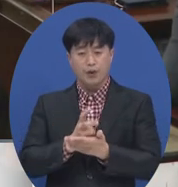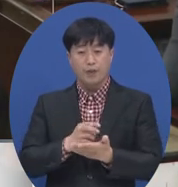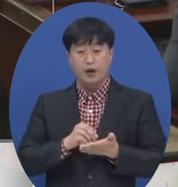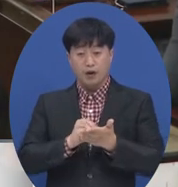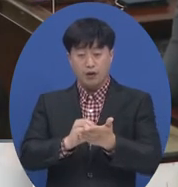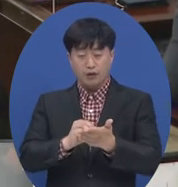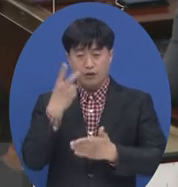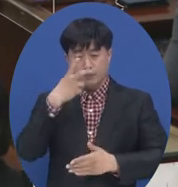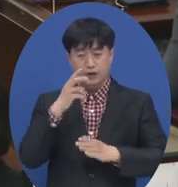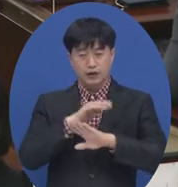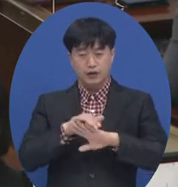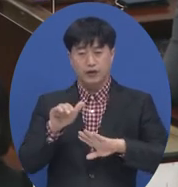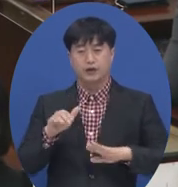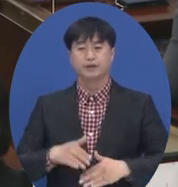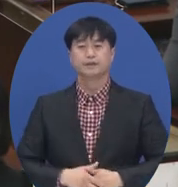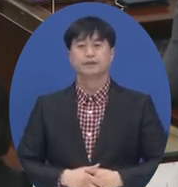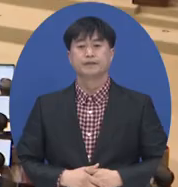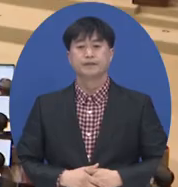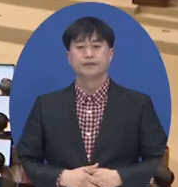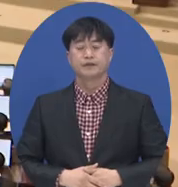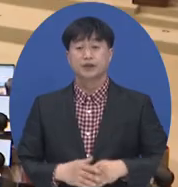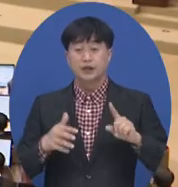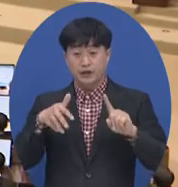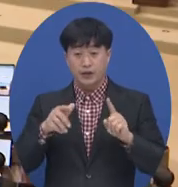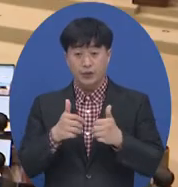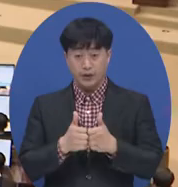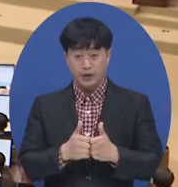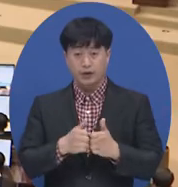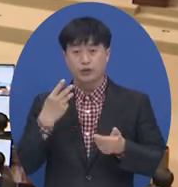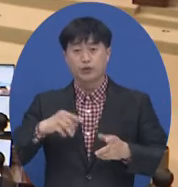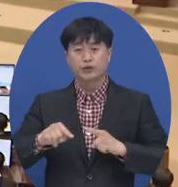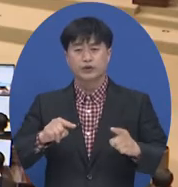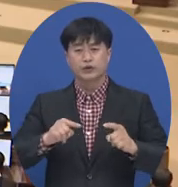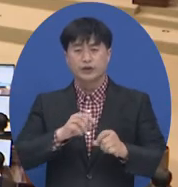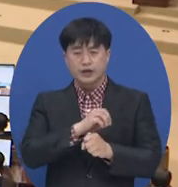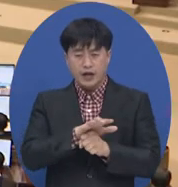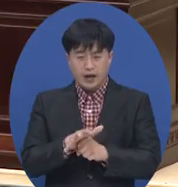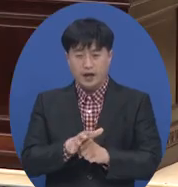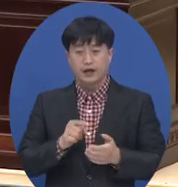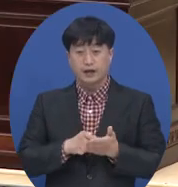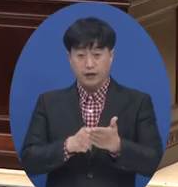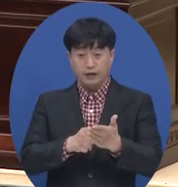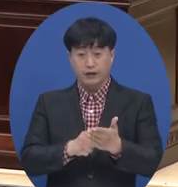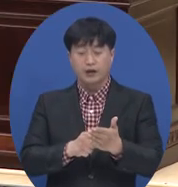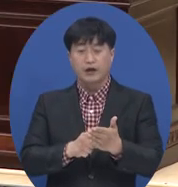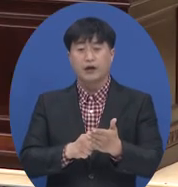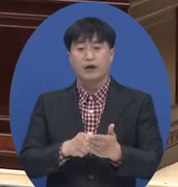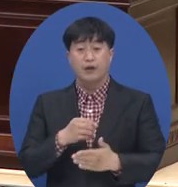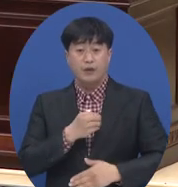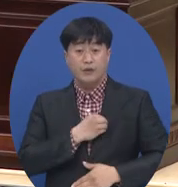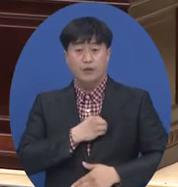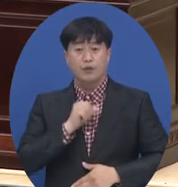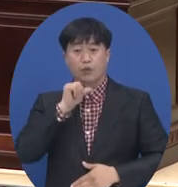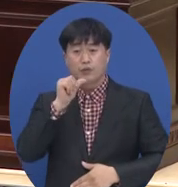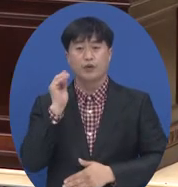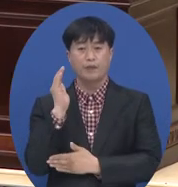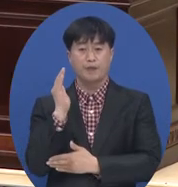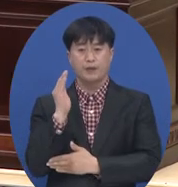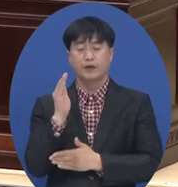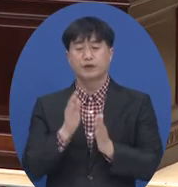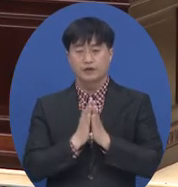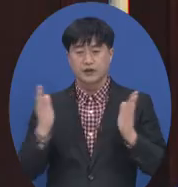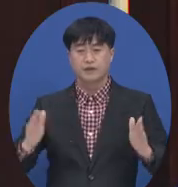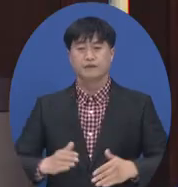안건 처리도 이루어집니다. 1차 본회의에서는 도정에 대한 다양한 제언이 담긴 의원들의 5분 발언이